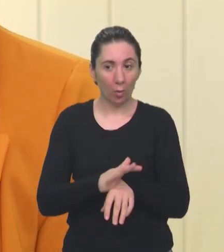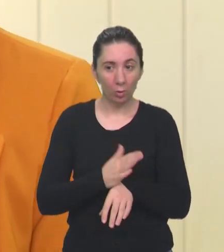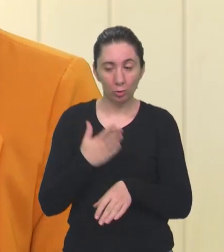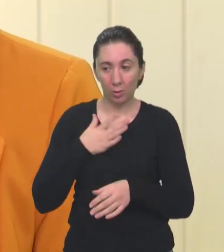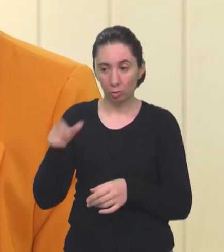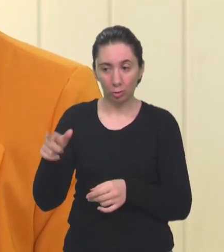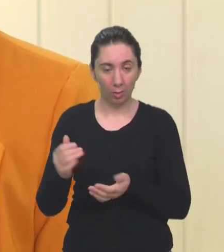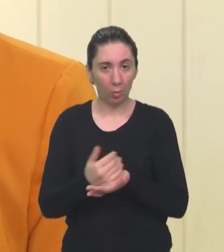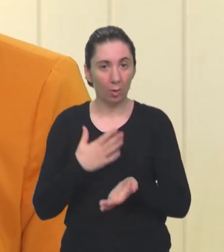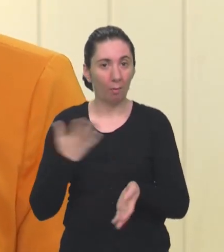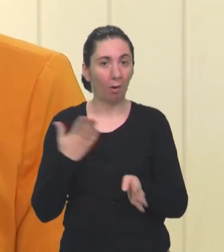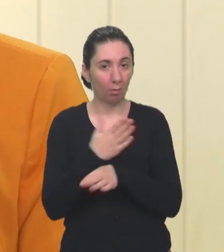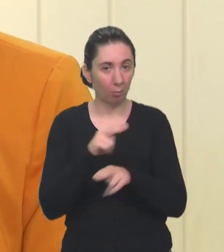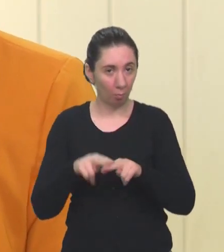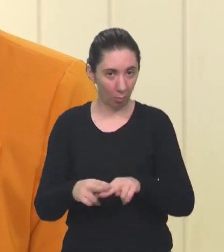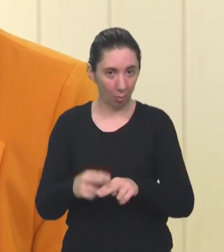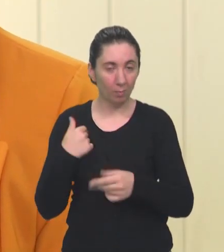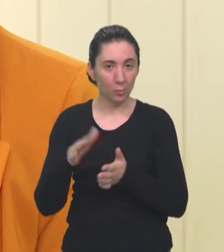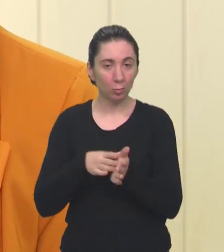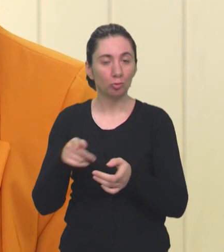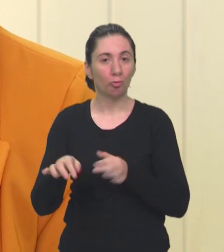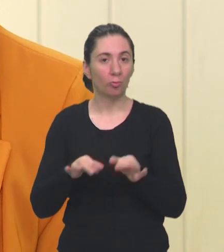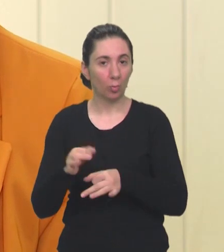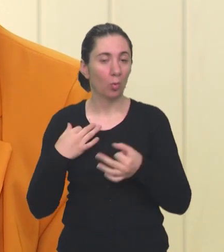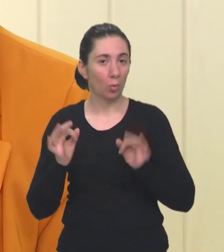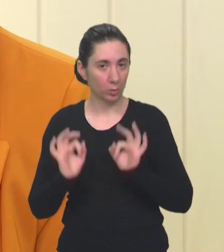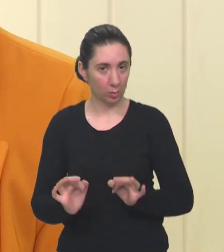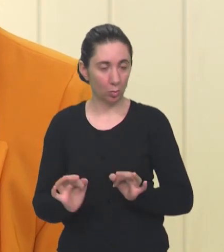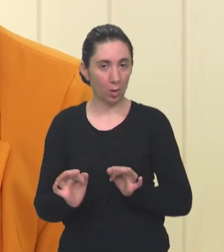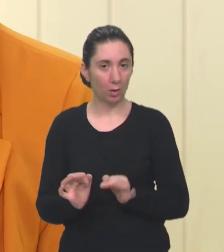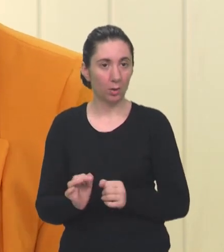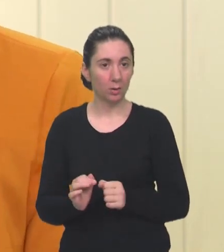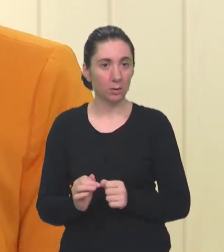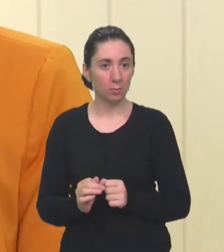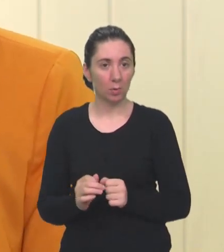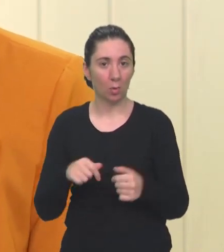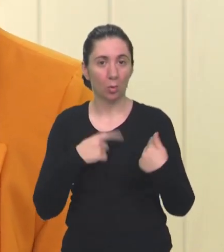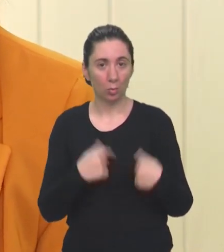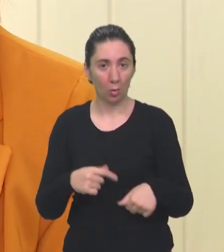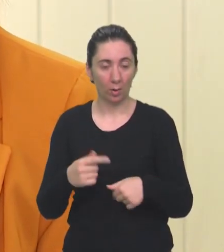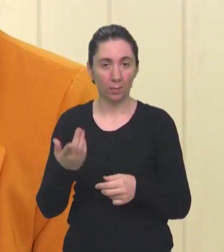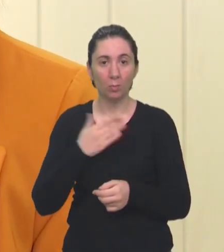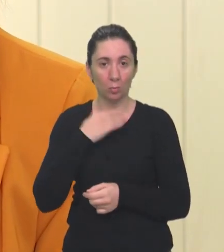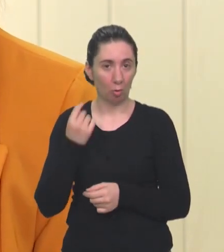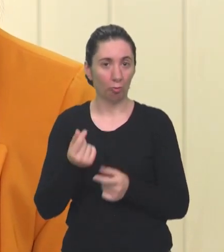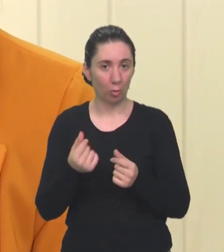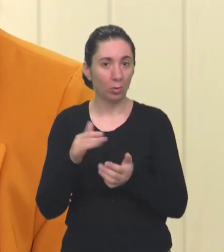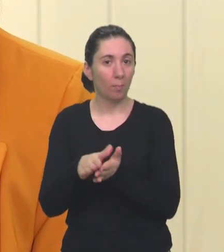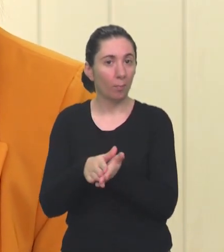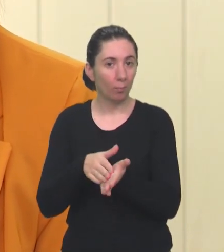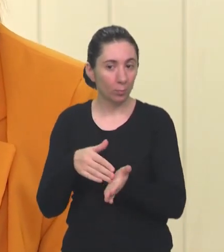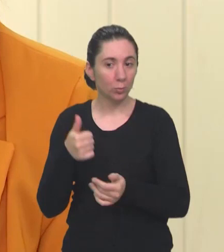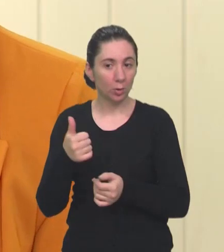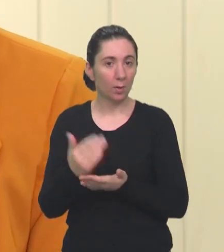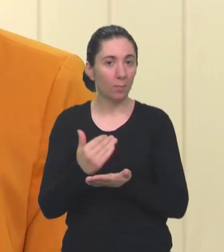korisnika. Tako smo započeli sa provedbom ovog programa, osigurali smo dovoljna, znači donator nam je osigurao dovoljna sredstva da krenemo u